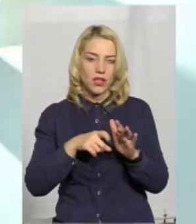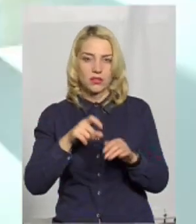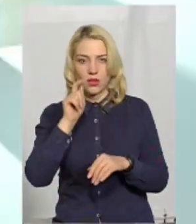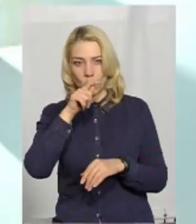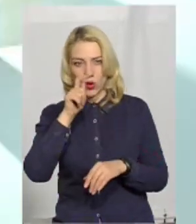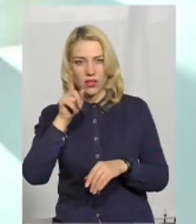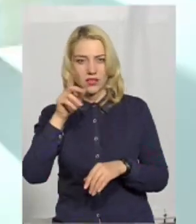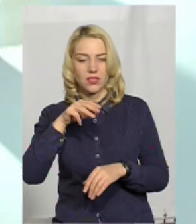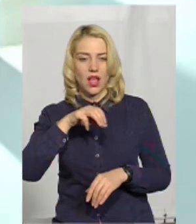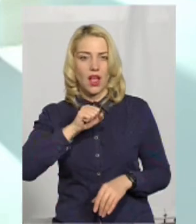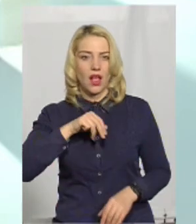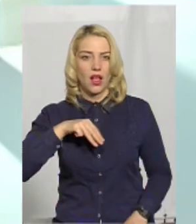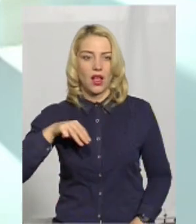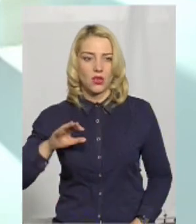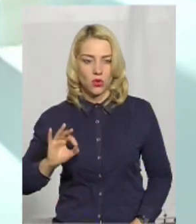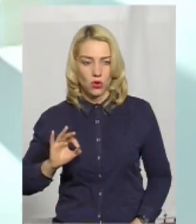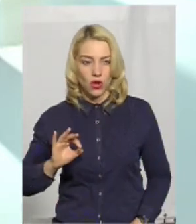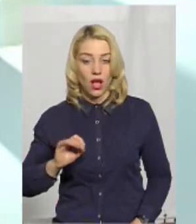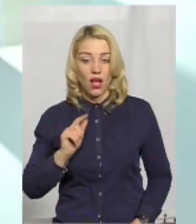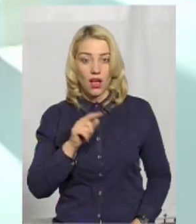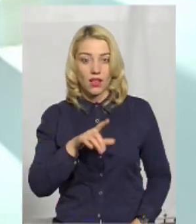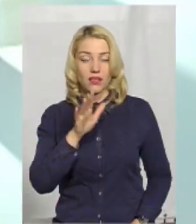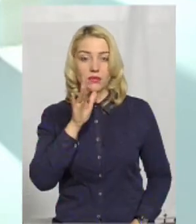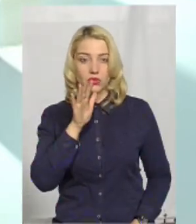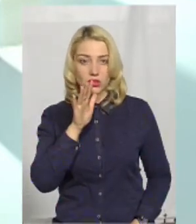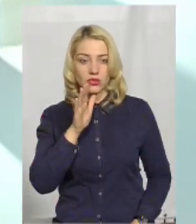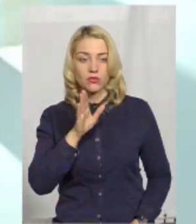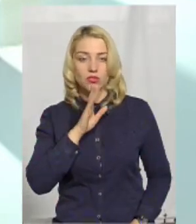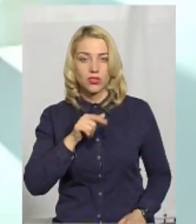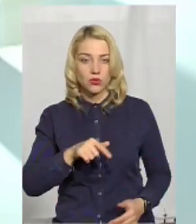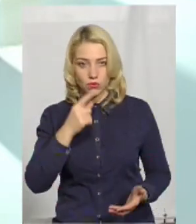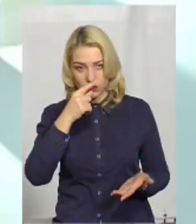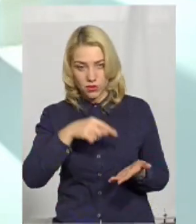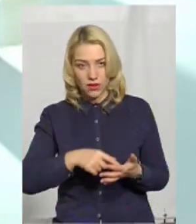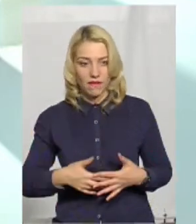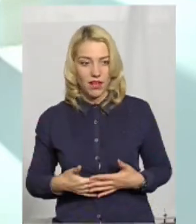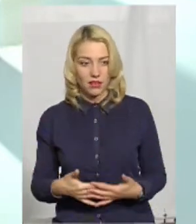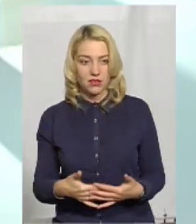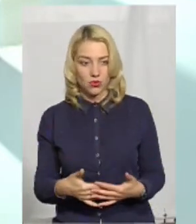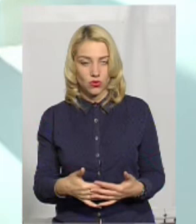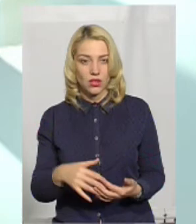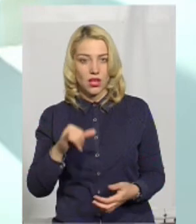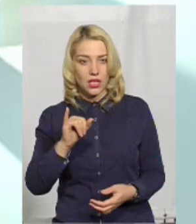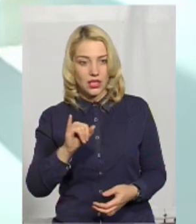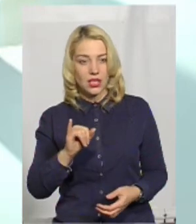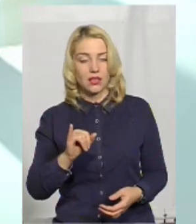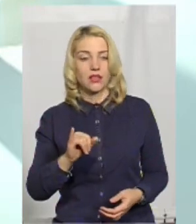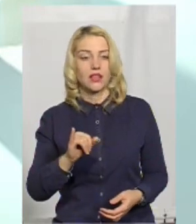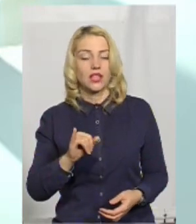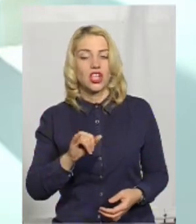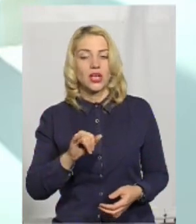Луганщину, вони там виконують свої обов'язки. Тим часом жінки тут вагітніють і, знову ж таки,